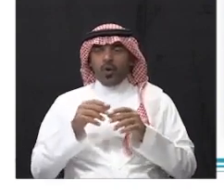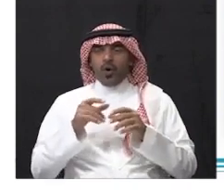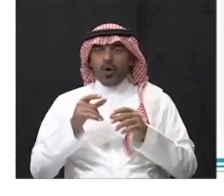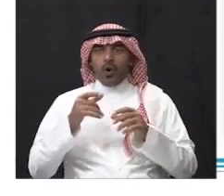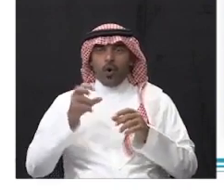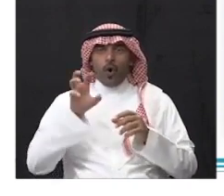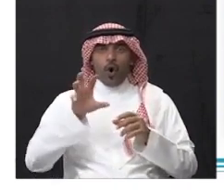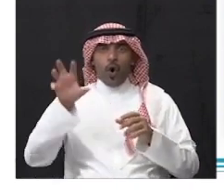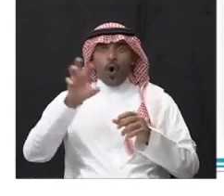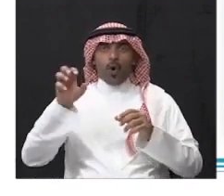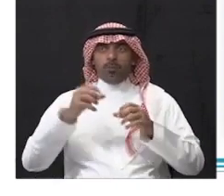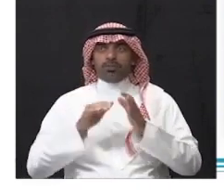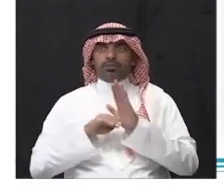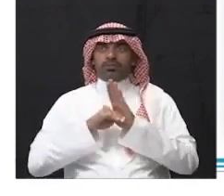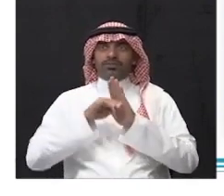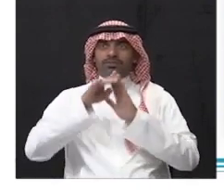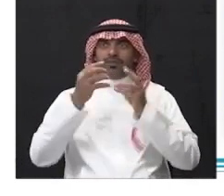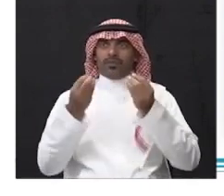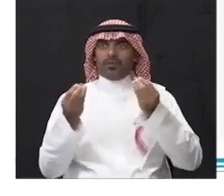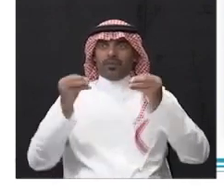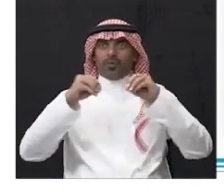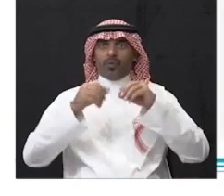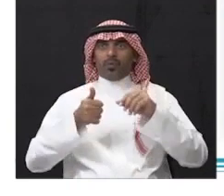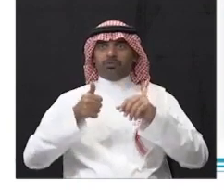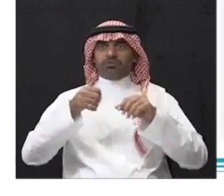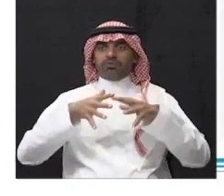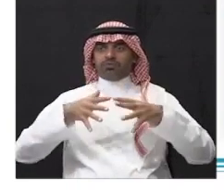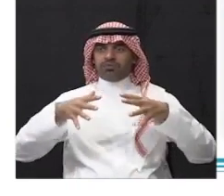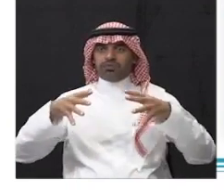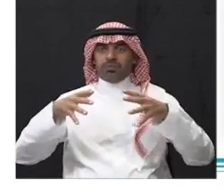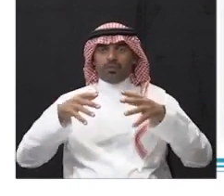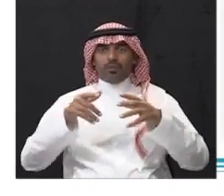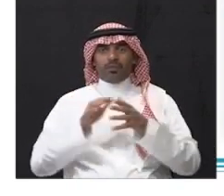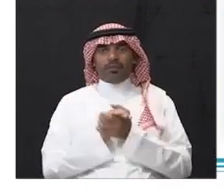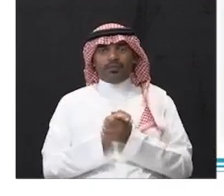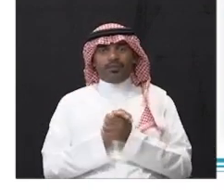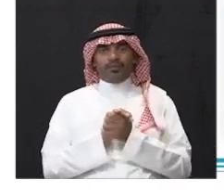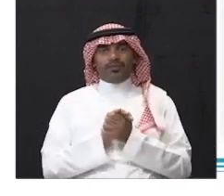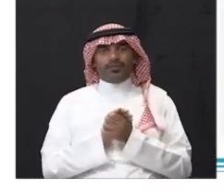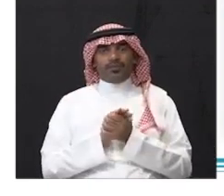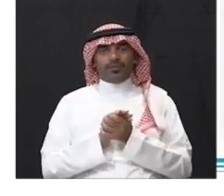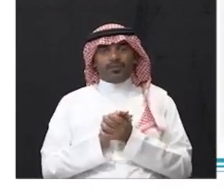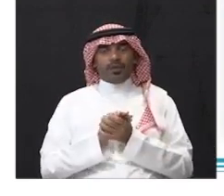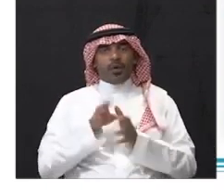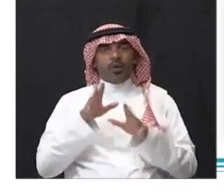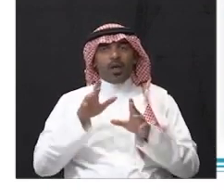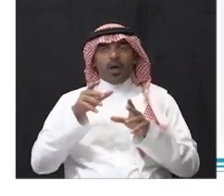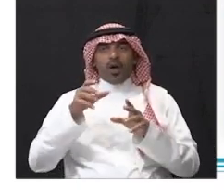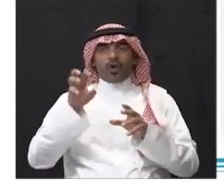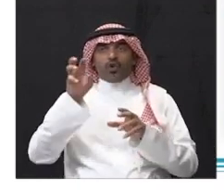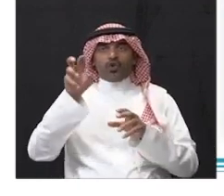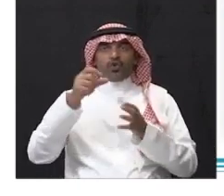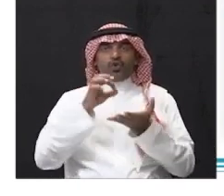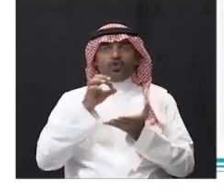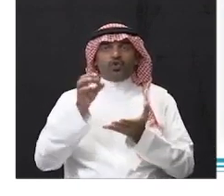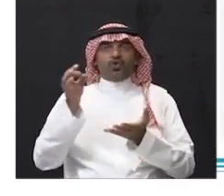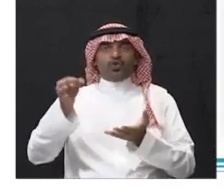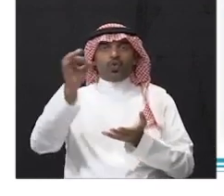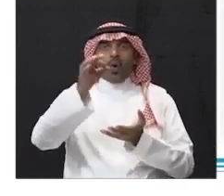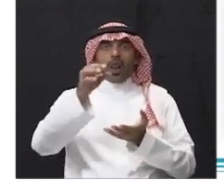أوروبا تزايداً كبيراً، وبدأت دول أوروبا الصناعية البحث عن مناطق